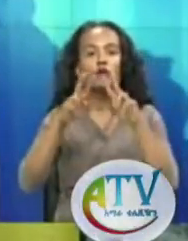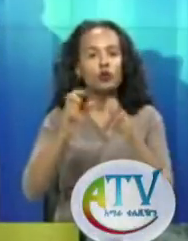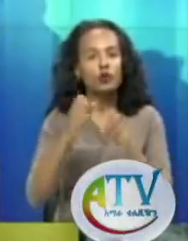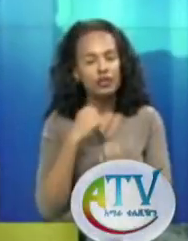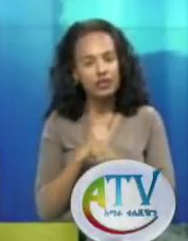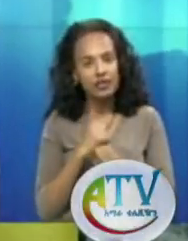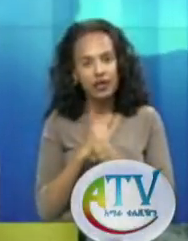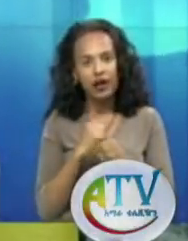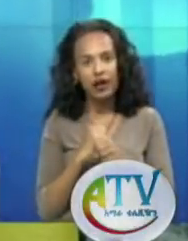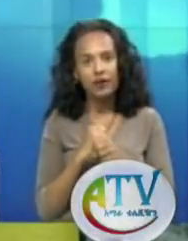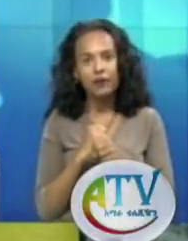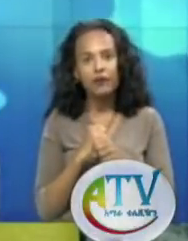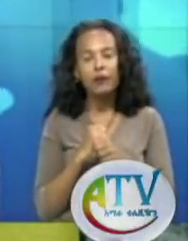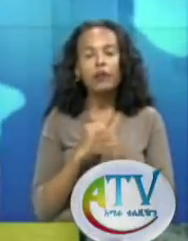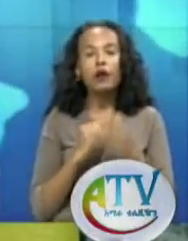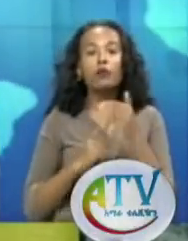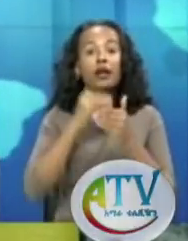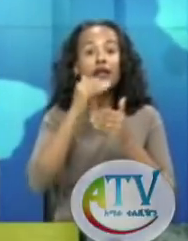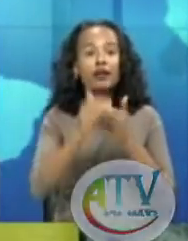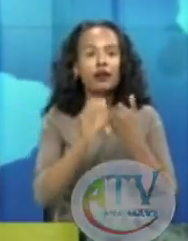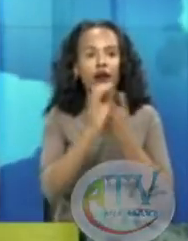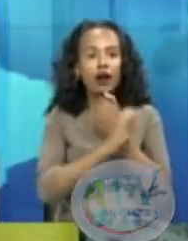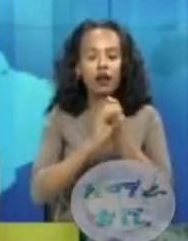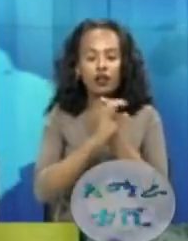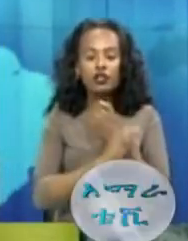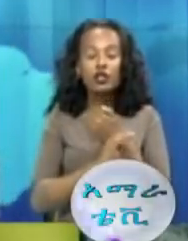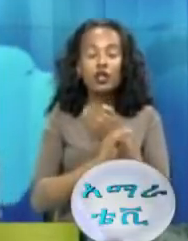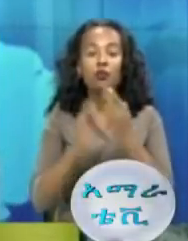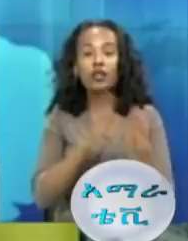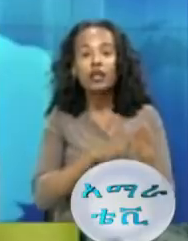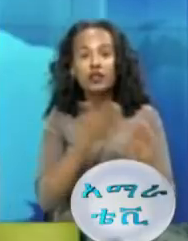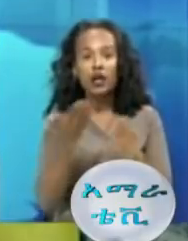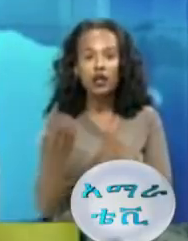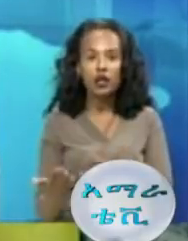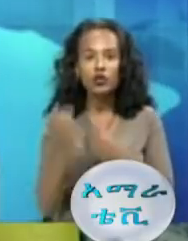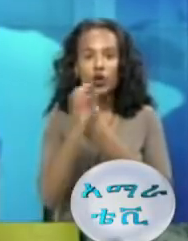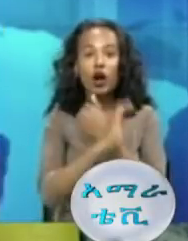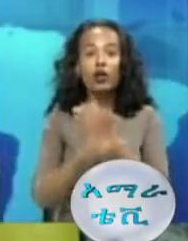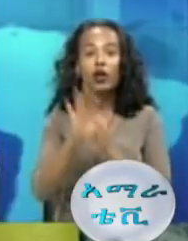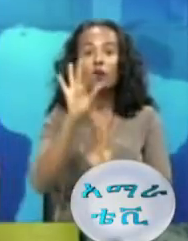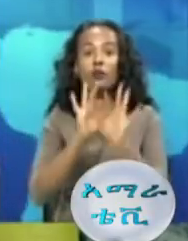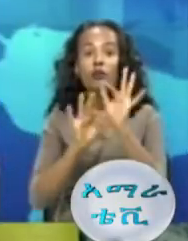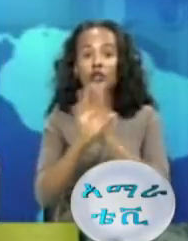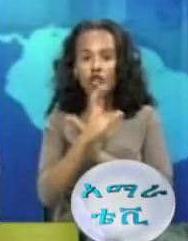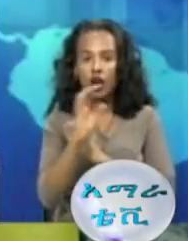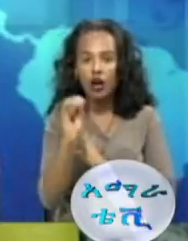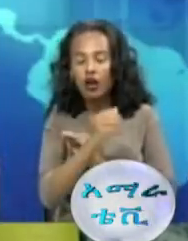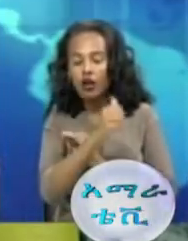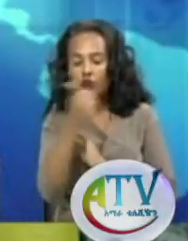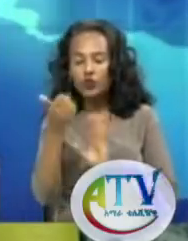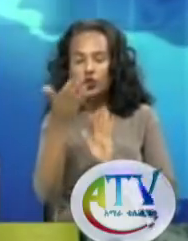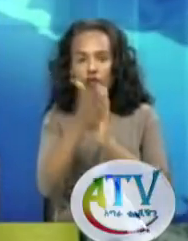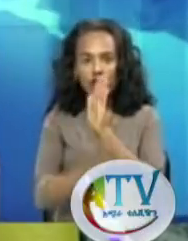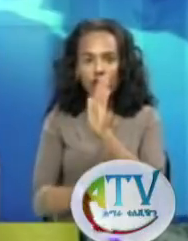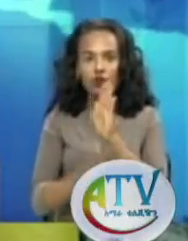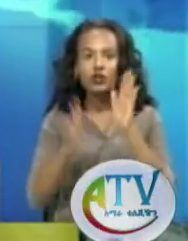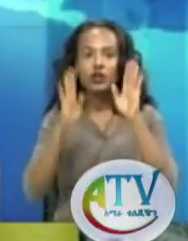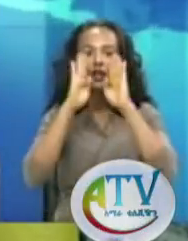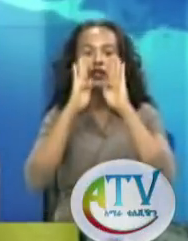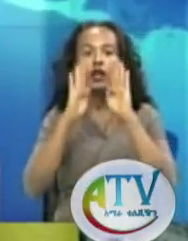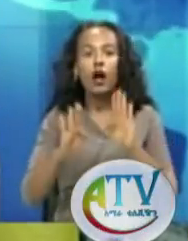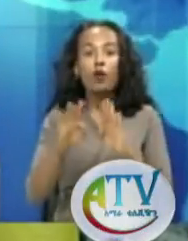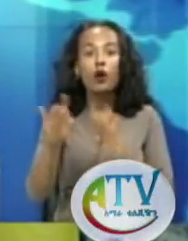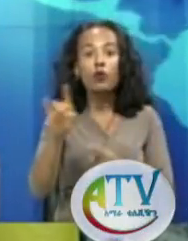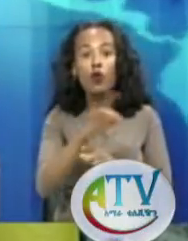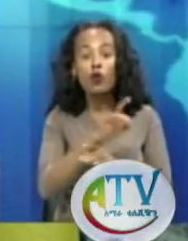ይሰራል። በቀጣይ ሀገራችን የምታስተናግዳቸውን ሀገራዊ ምርጫና ሌሎች ክስተቶች ሰላማዊ በሆነ